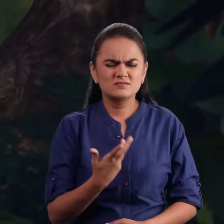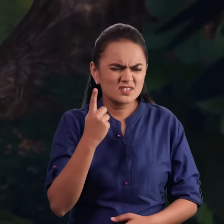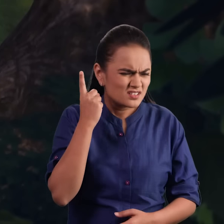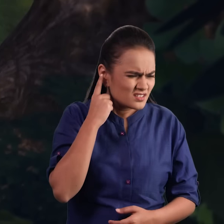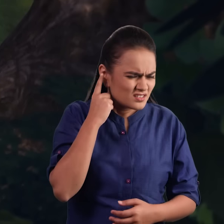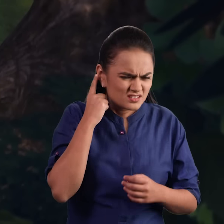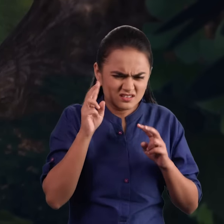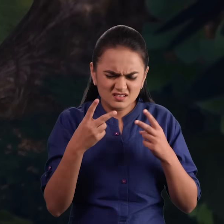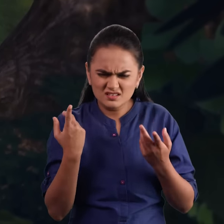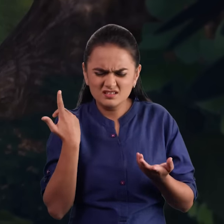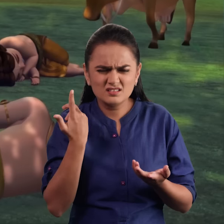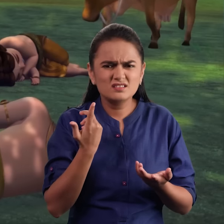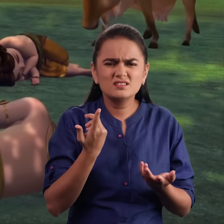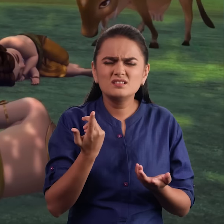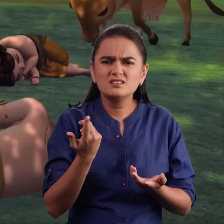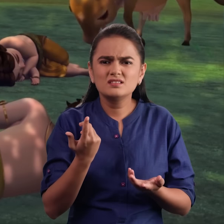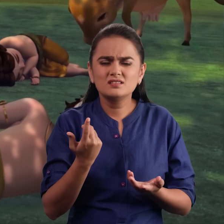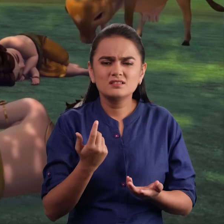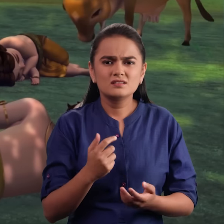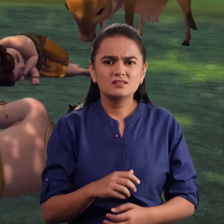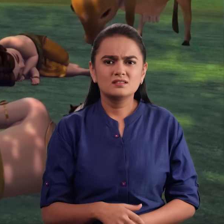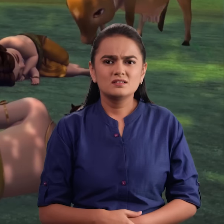ये कैसी आवाज है?